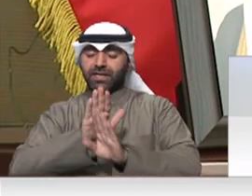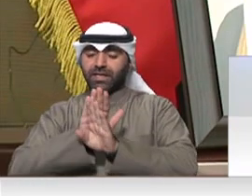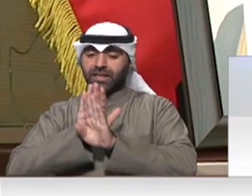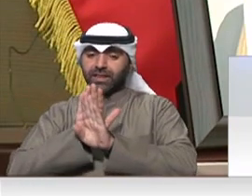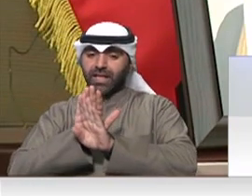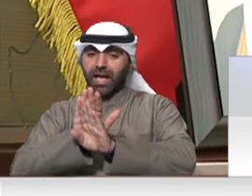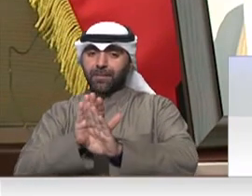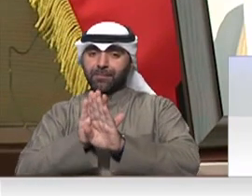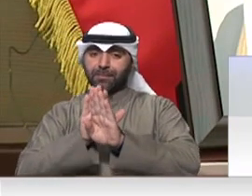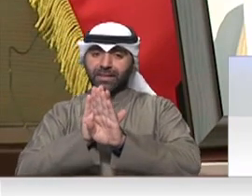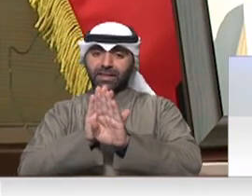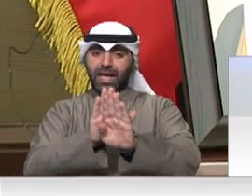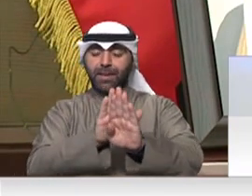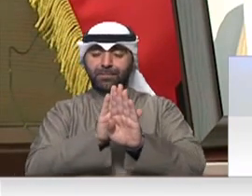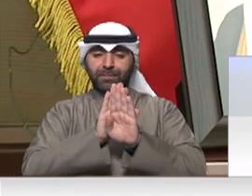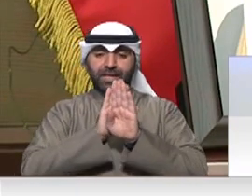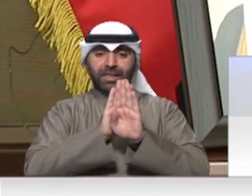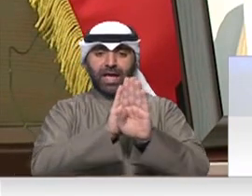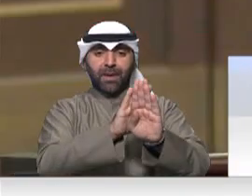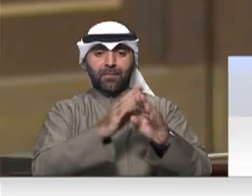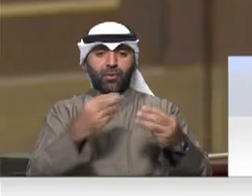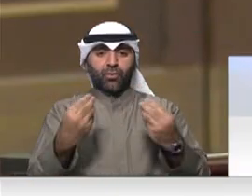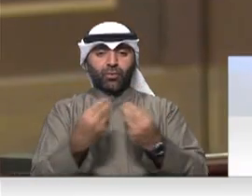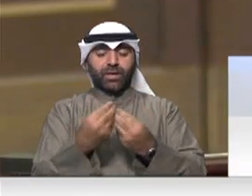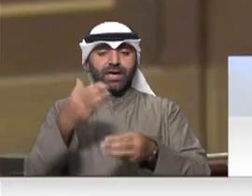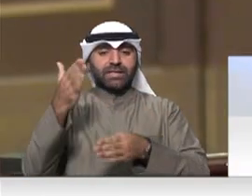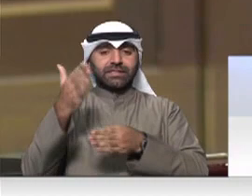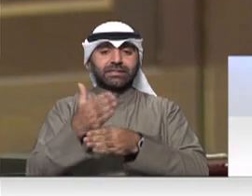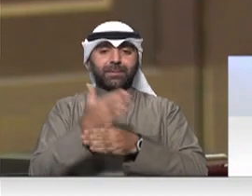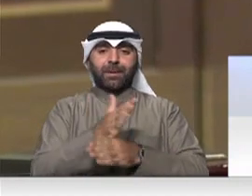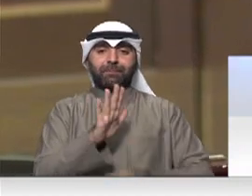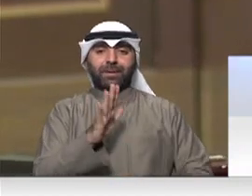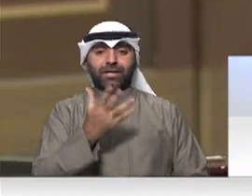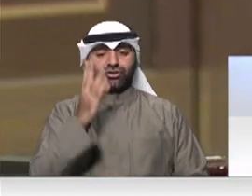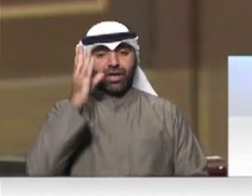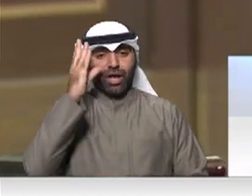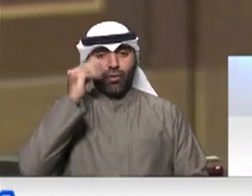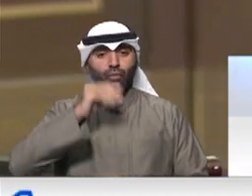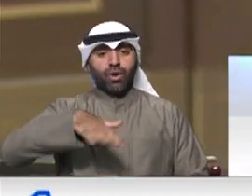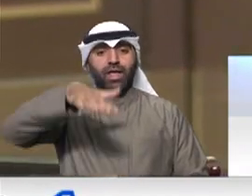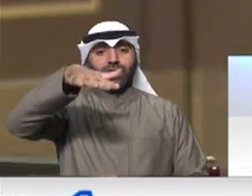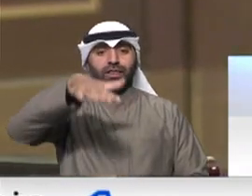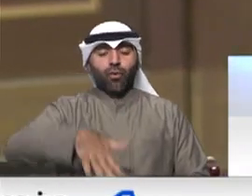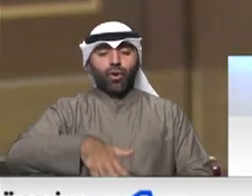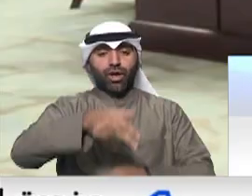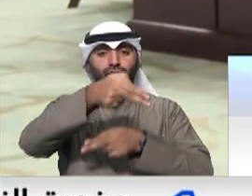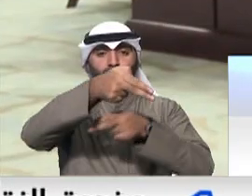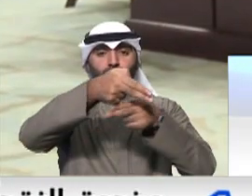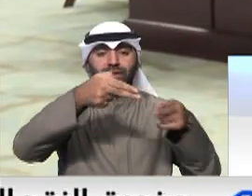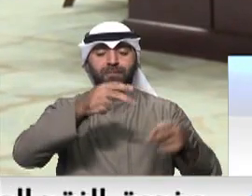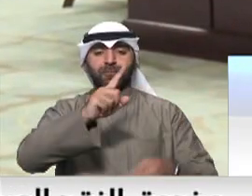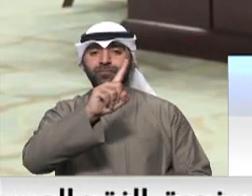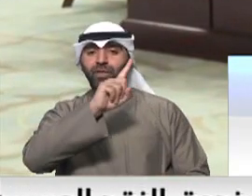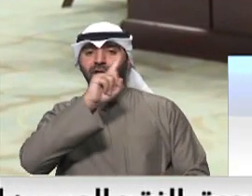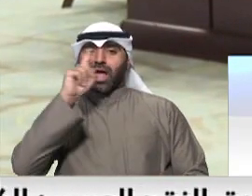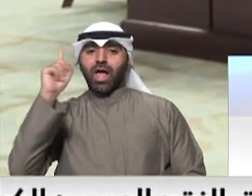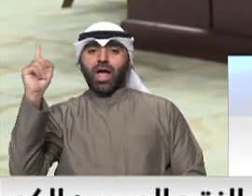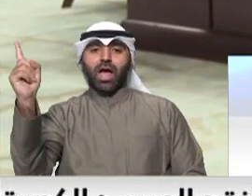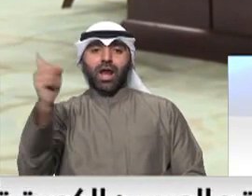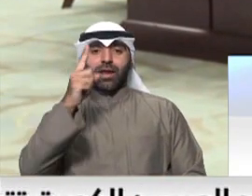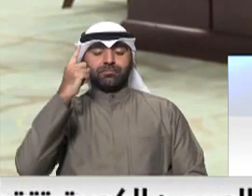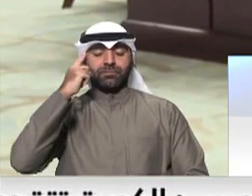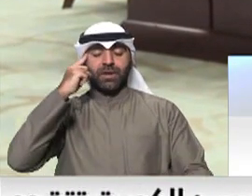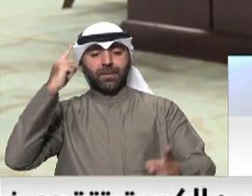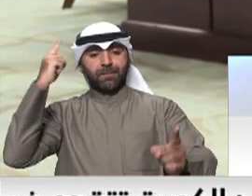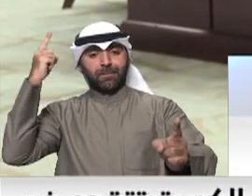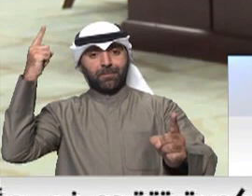الاهداف ورفع علم الكويت عاليا حضره صاحب السمو امير البلاد الشيخ مشعل الاحمد الجابر الصباح حفظه